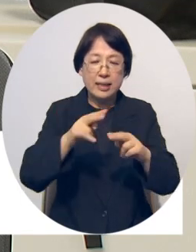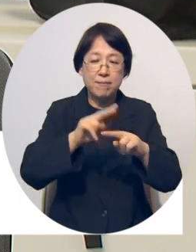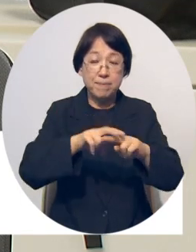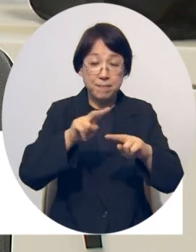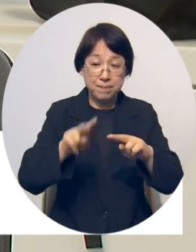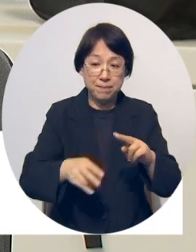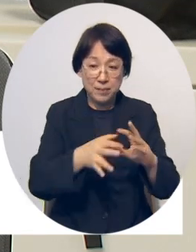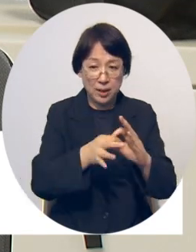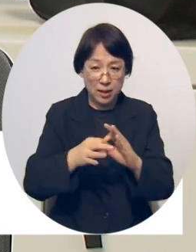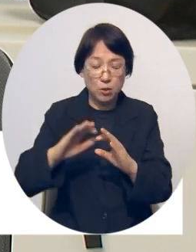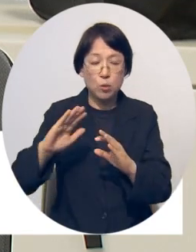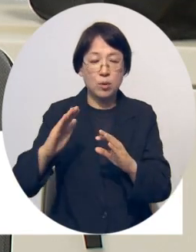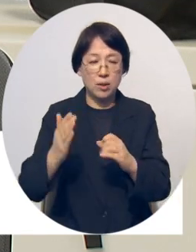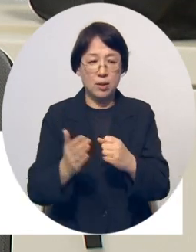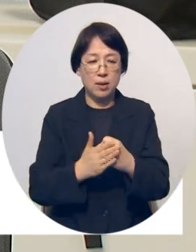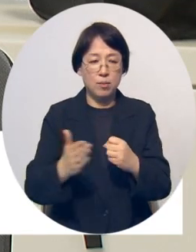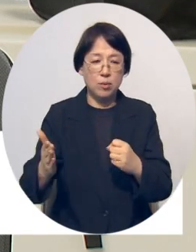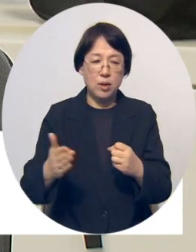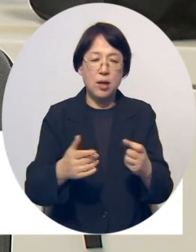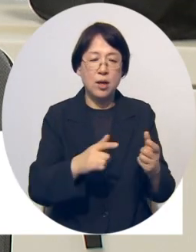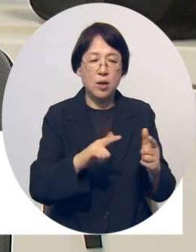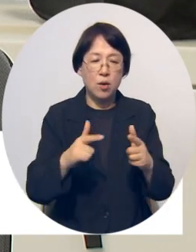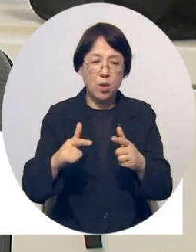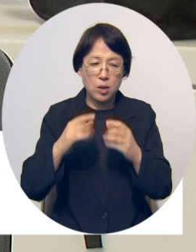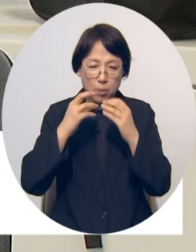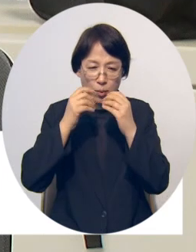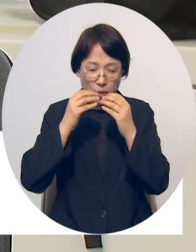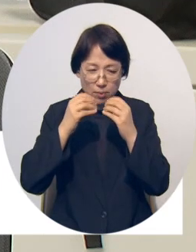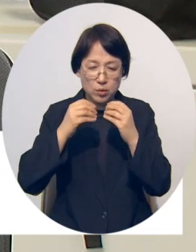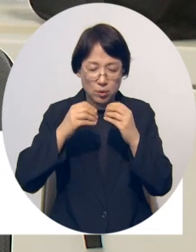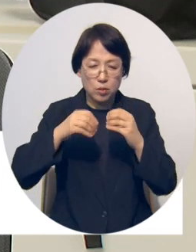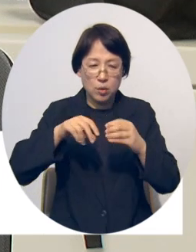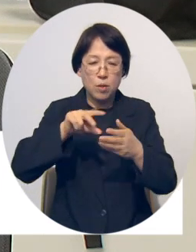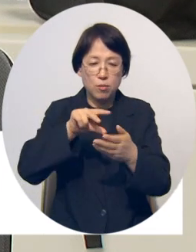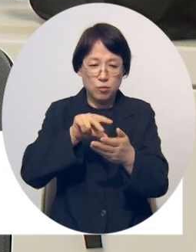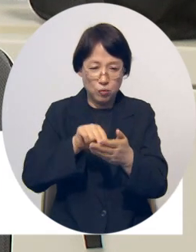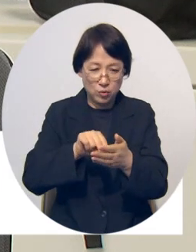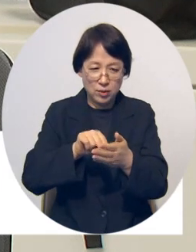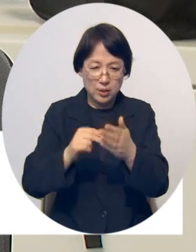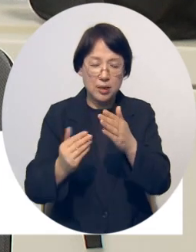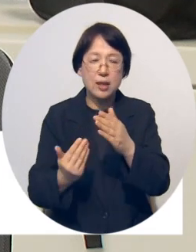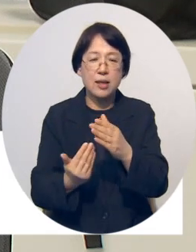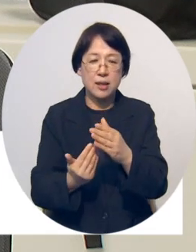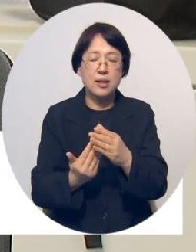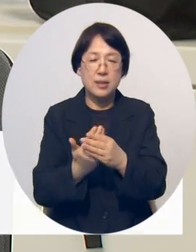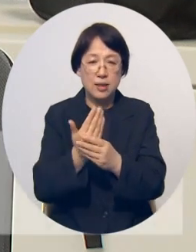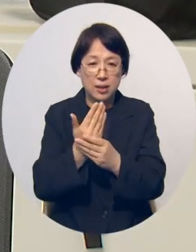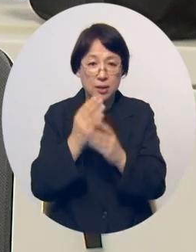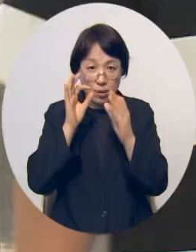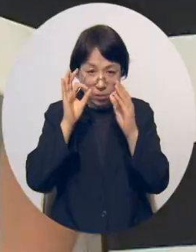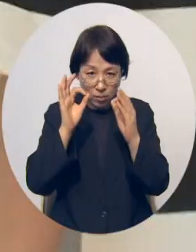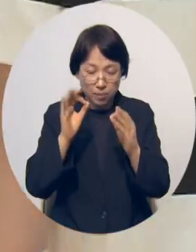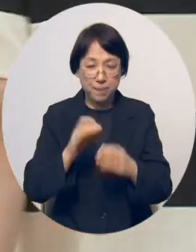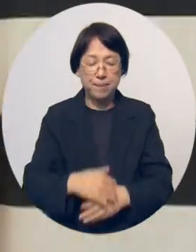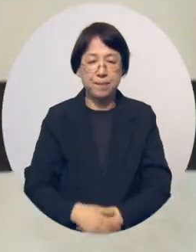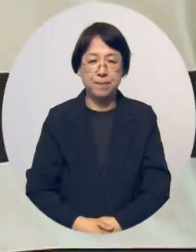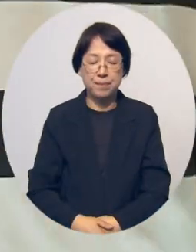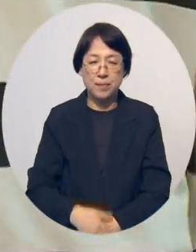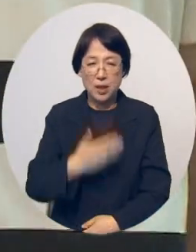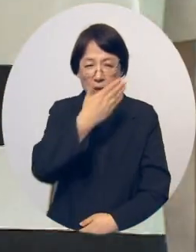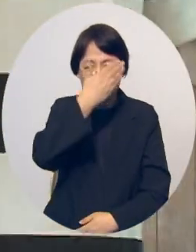지속되고 이런 것들이 여러 가지가 복합적으로 작용을 해서 그런 현상들이 나타나는게 아닌가 보고 있습니다 특히